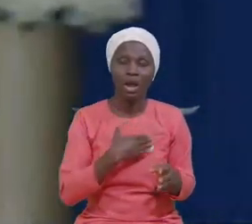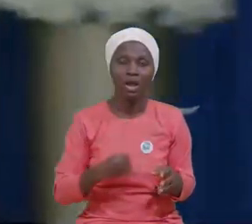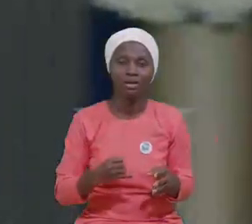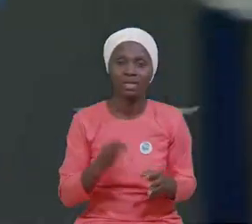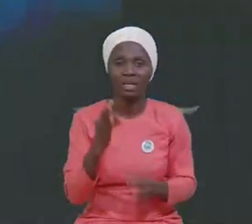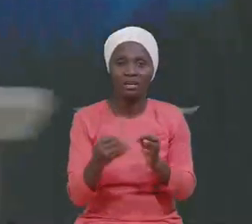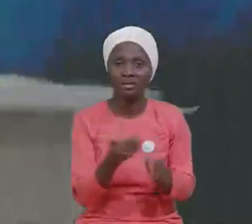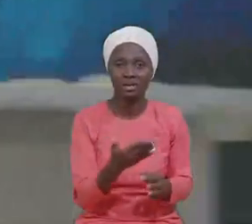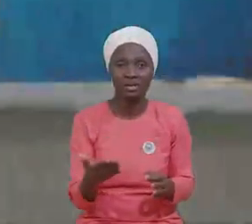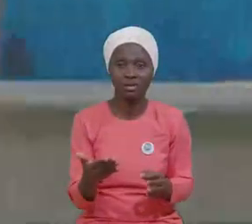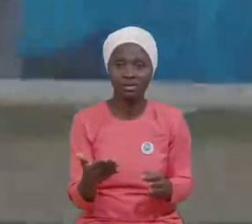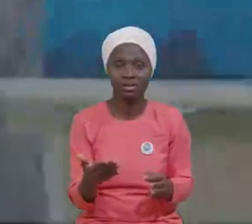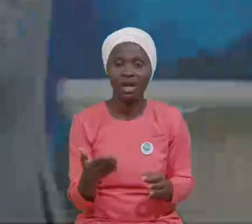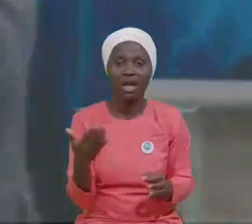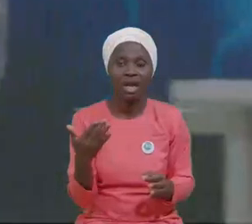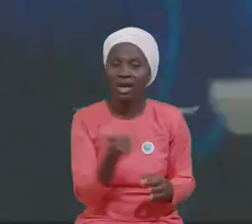l'envol. Et dans